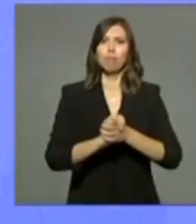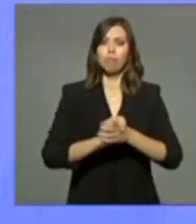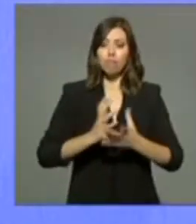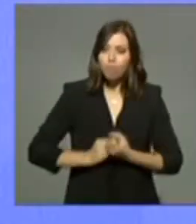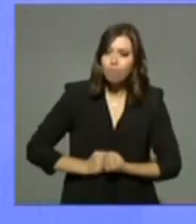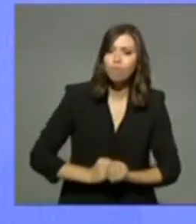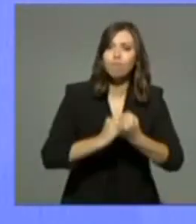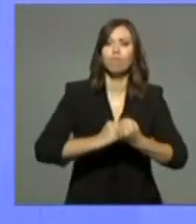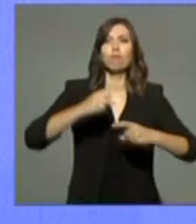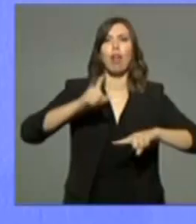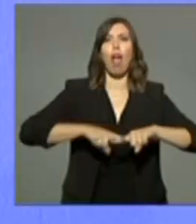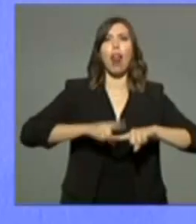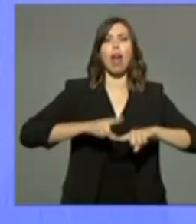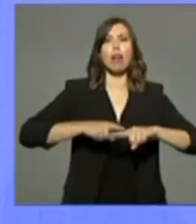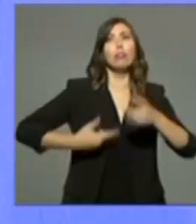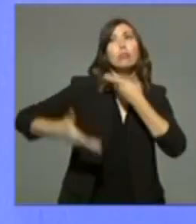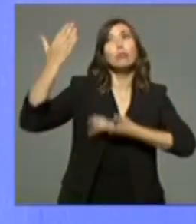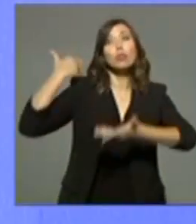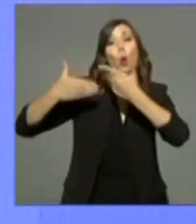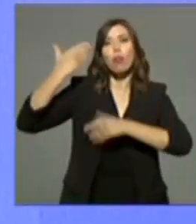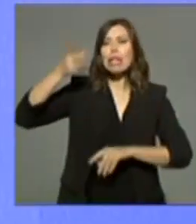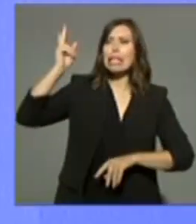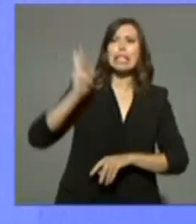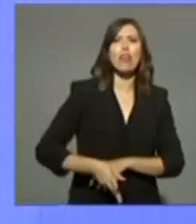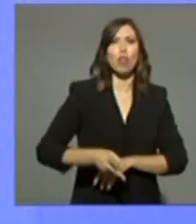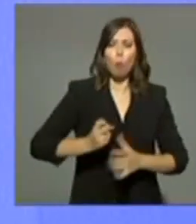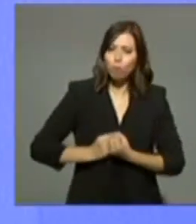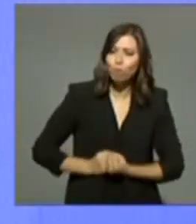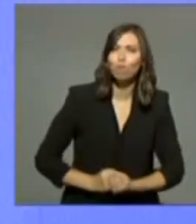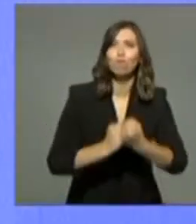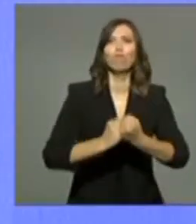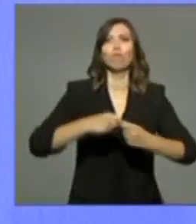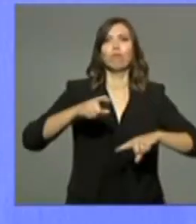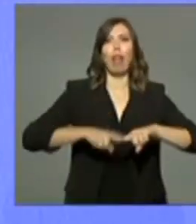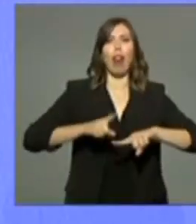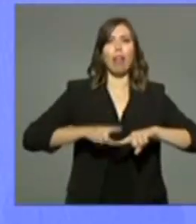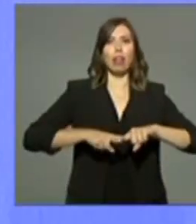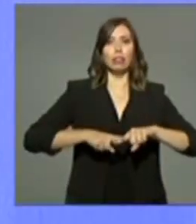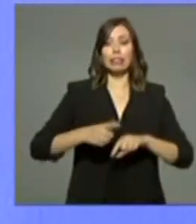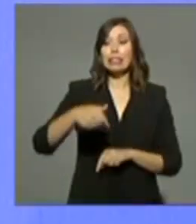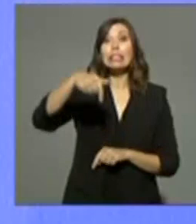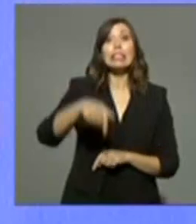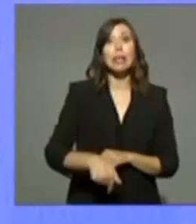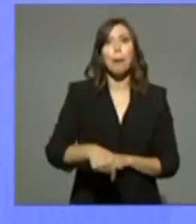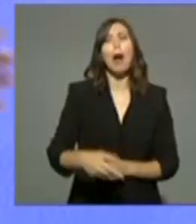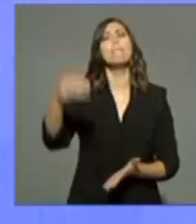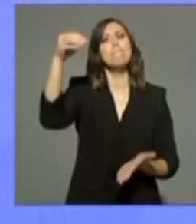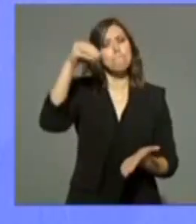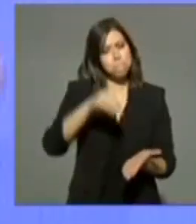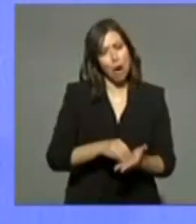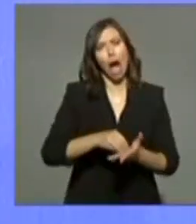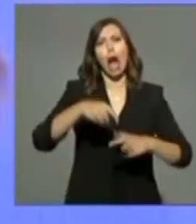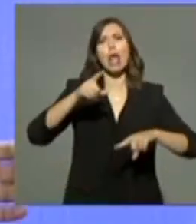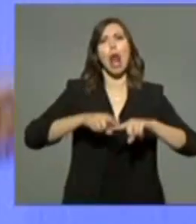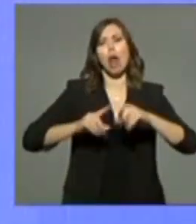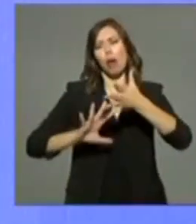πατρίδα όταν αυτή βρέθηκε σε κίνδυνο και που σήμερα την οδηγεί και πάλι σε ένα